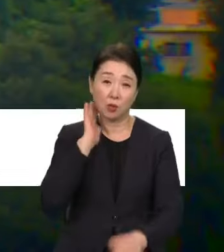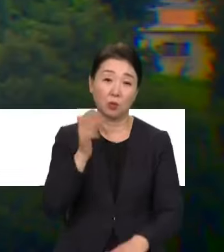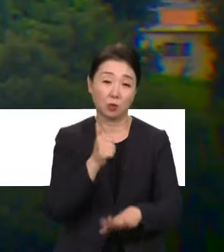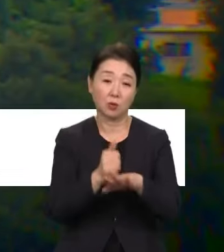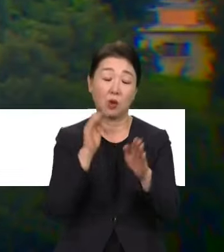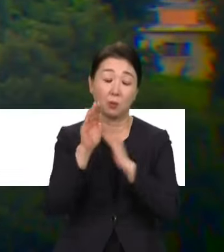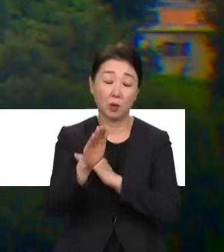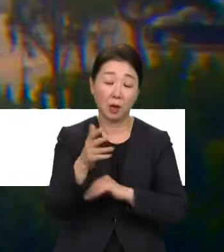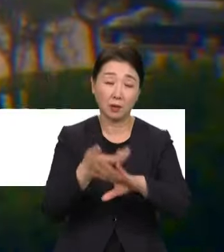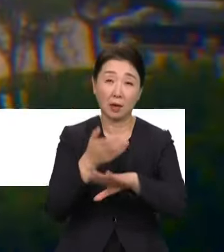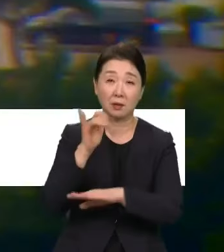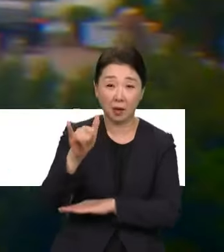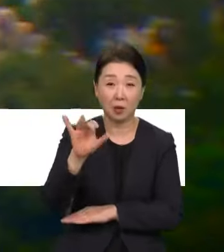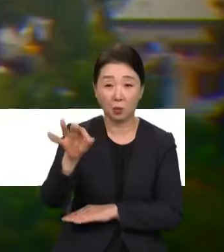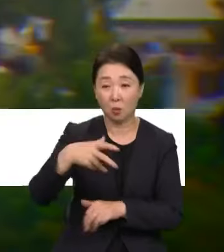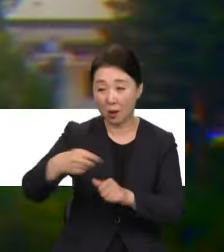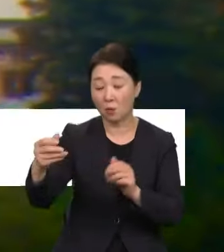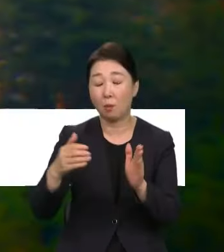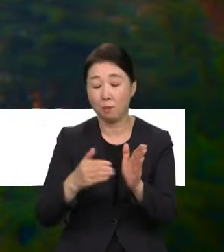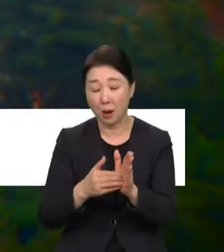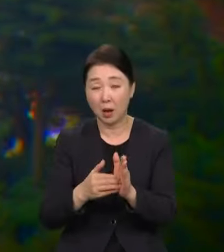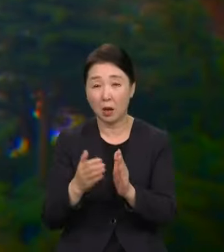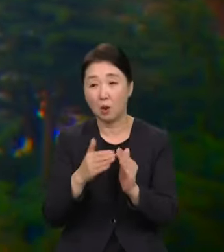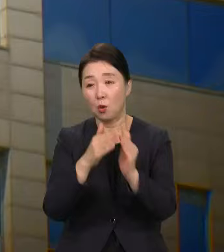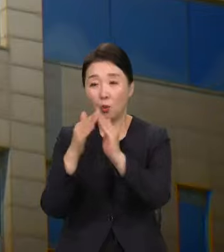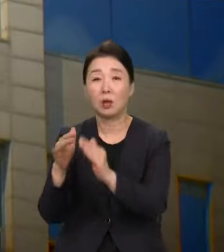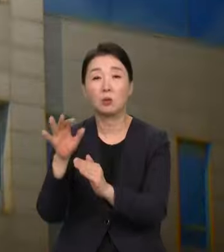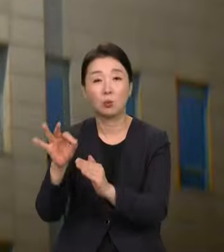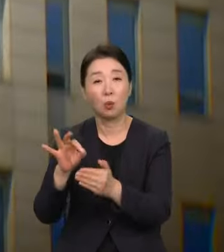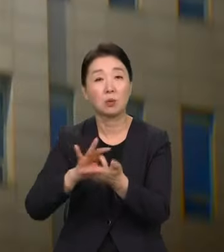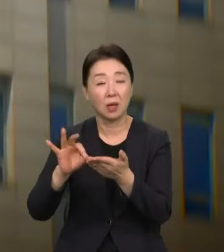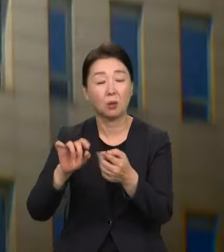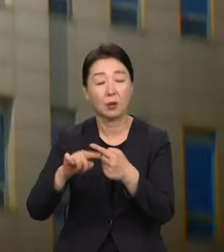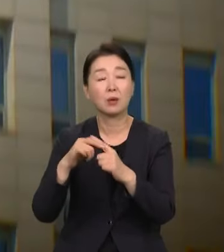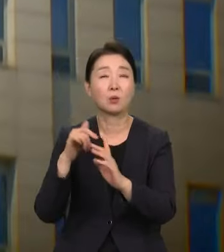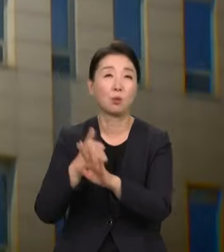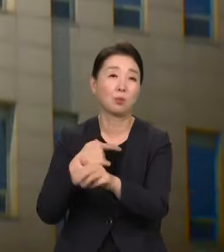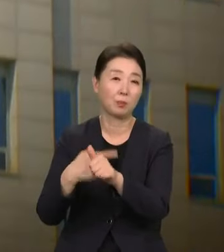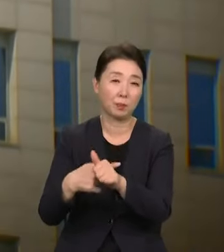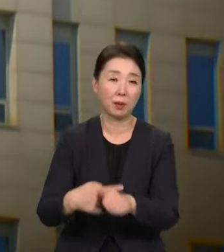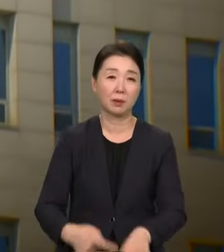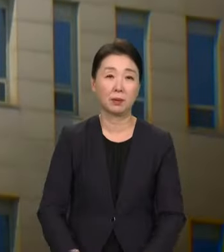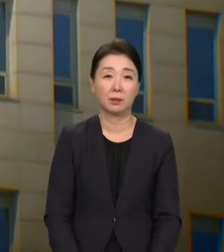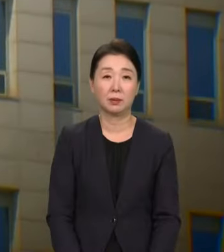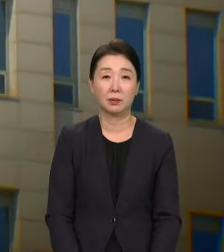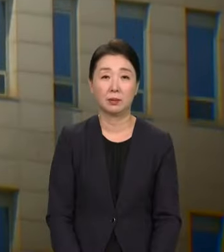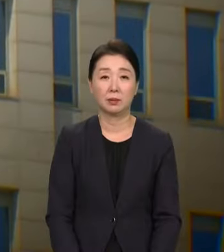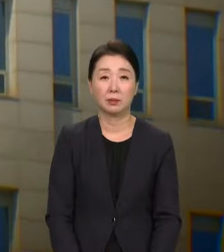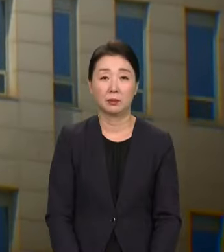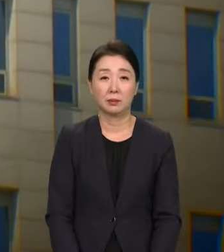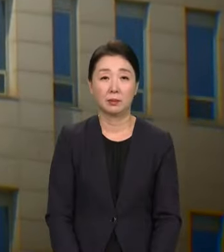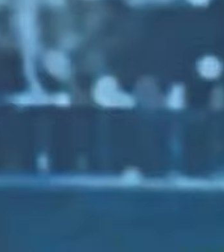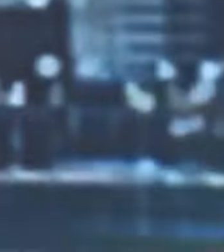이전 등에 전용돼서 쓰인 걸로 알려져 비판받은 바 있습니다. JTBC 하예빈입니다.